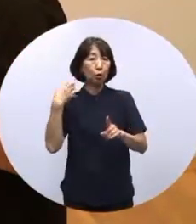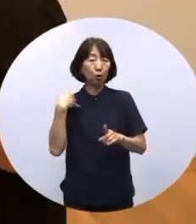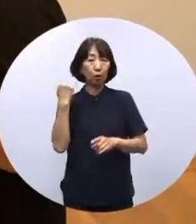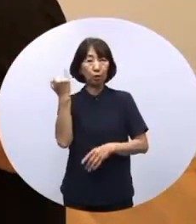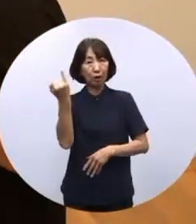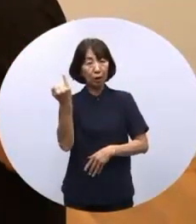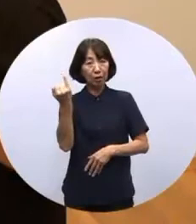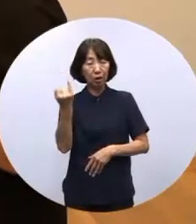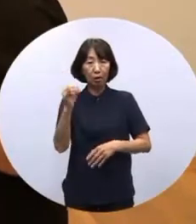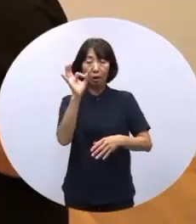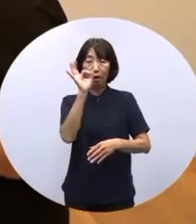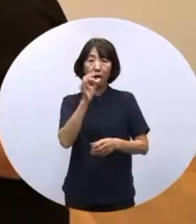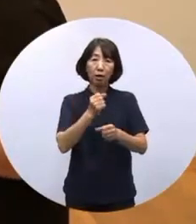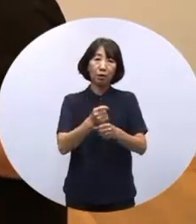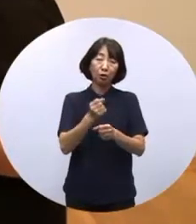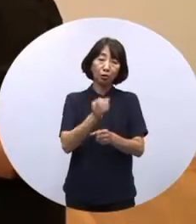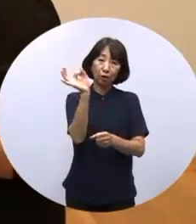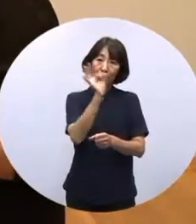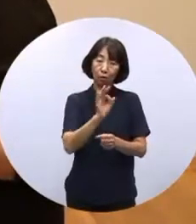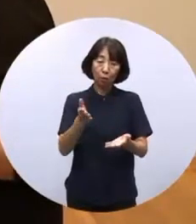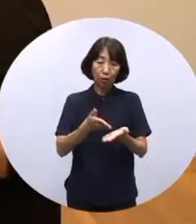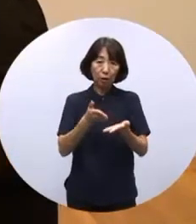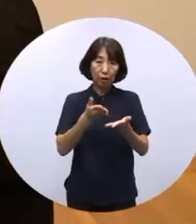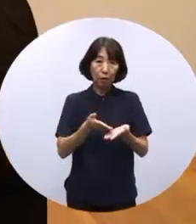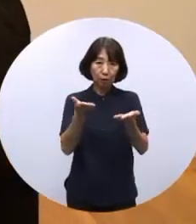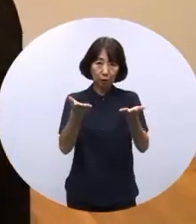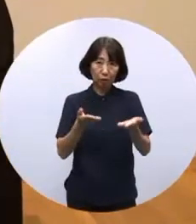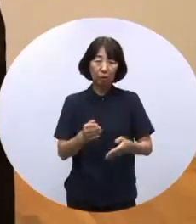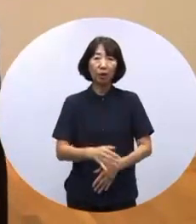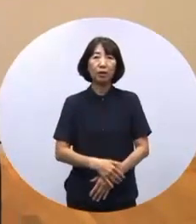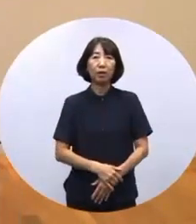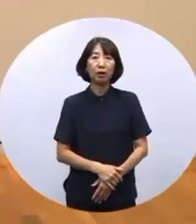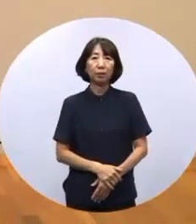が作品の解説をしてくれました。